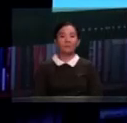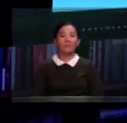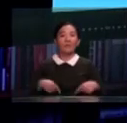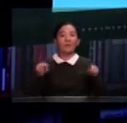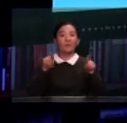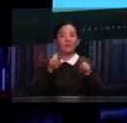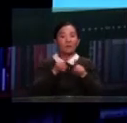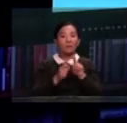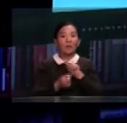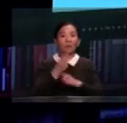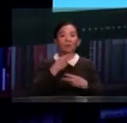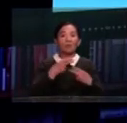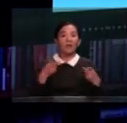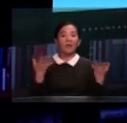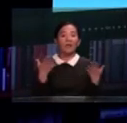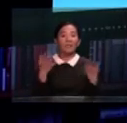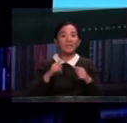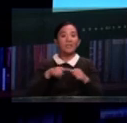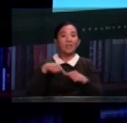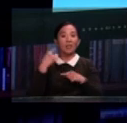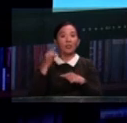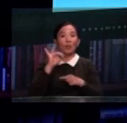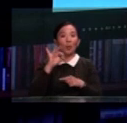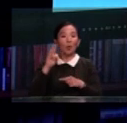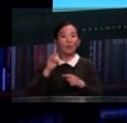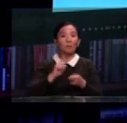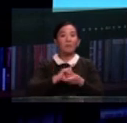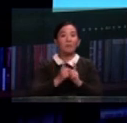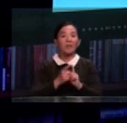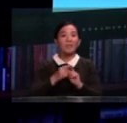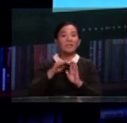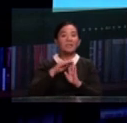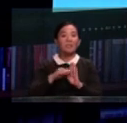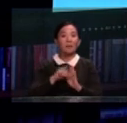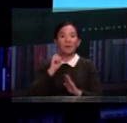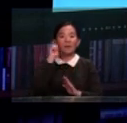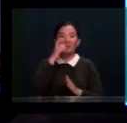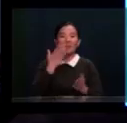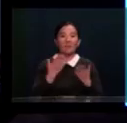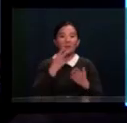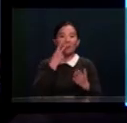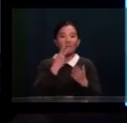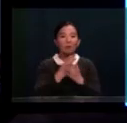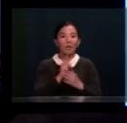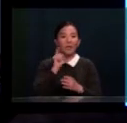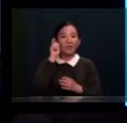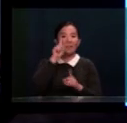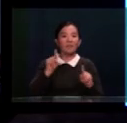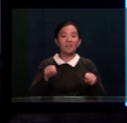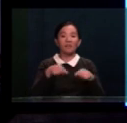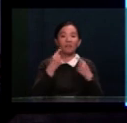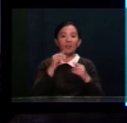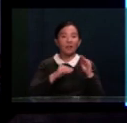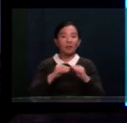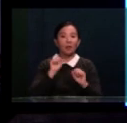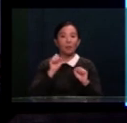Также определим, какие следующие ионы поменяли свою степень окисления. Если мы посмотрим с вами на окислительно-восстановительную реакцию,